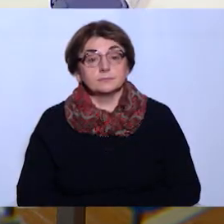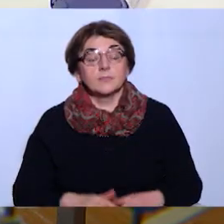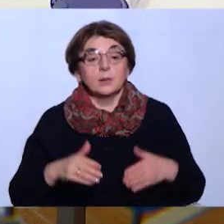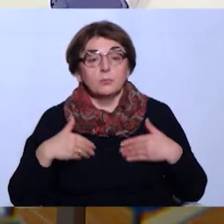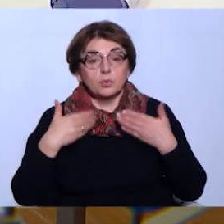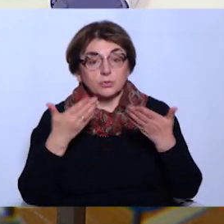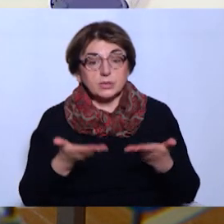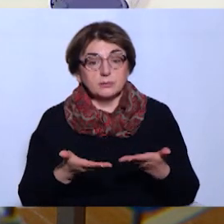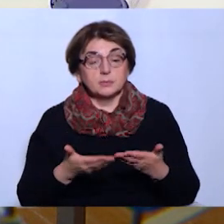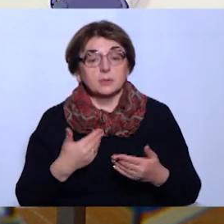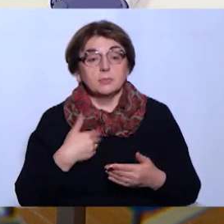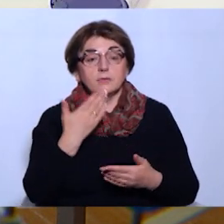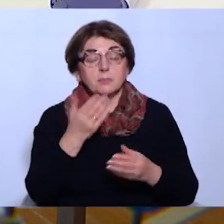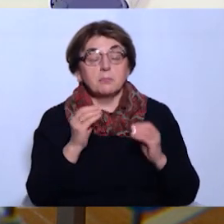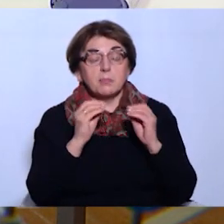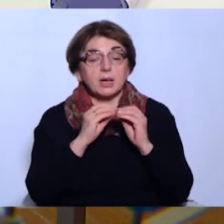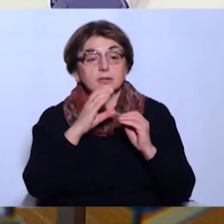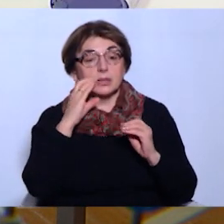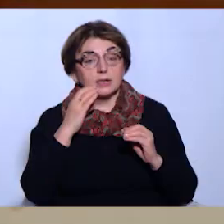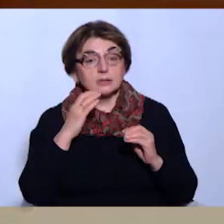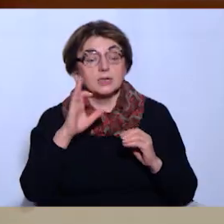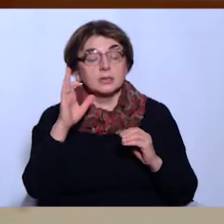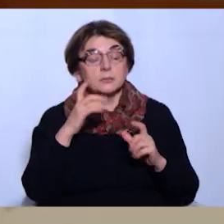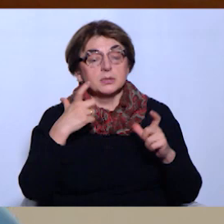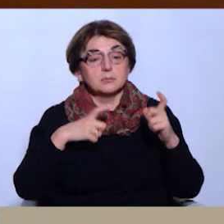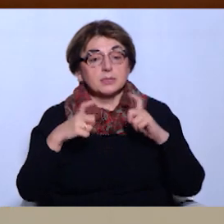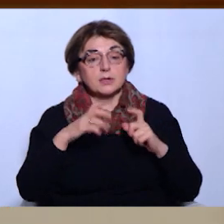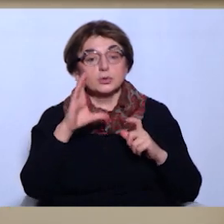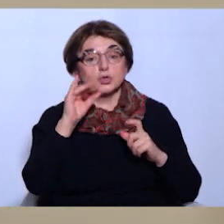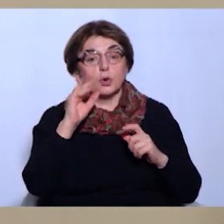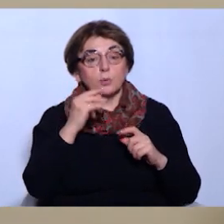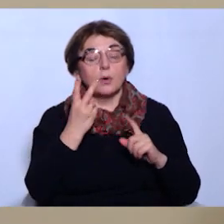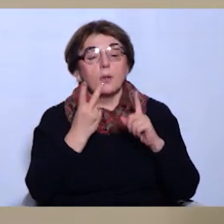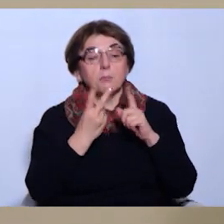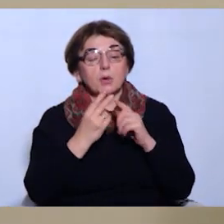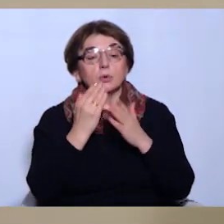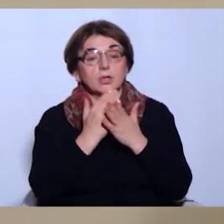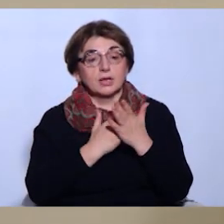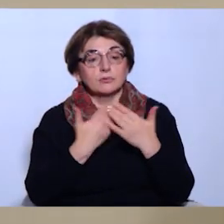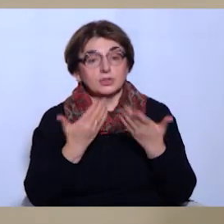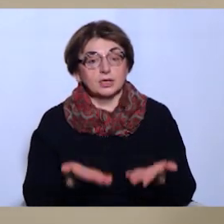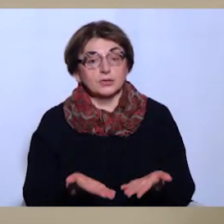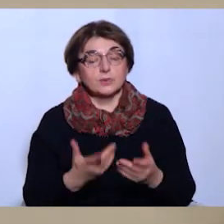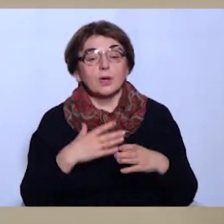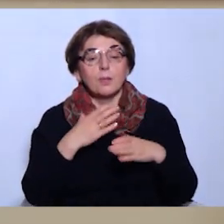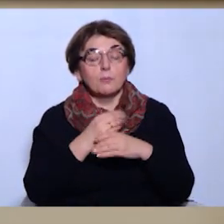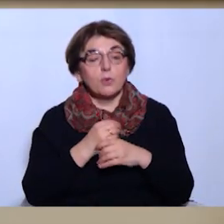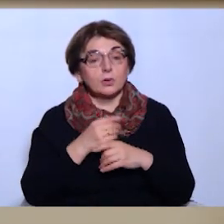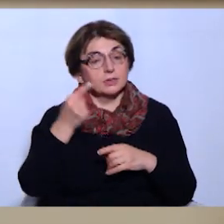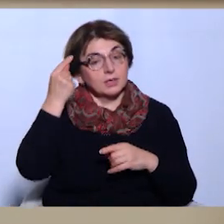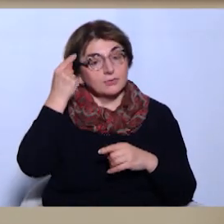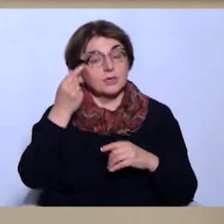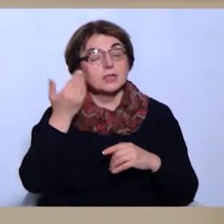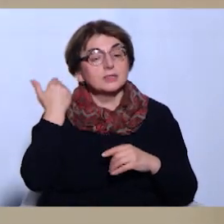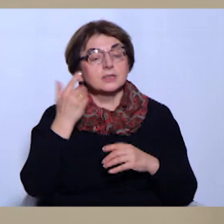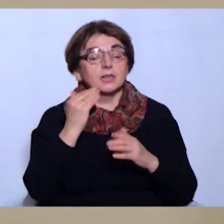მოგესალმები. მე ვარ შენი მეათე კლასის ქიმიის მასწავლებელი სოფო. ეს ჩვენი მეორე გაკვეთილია და მინდა მოკლედ შეგახსენო თუ რა ვისწავლეთ პირველ